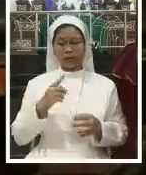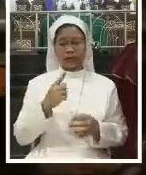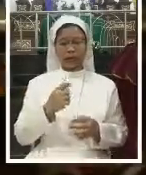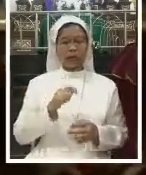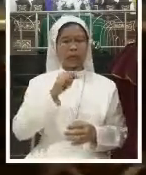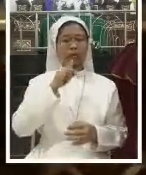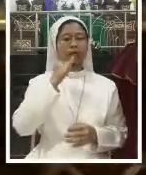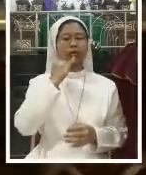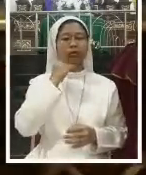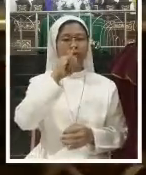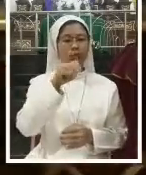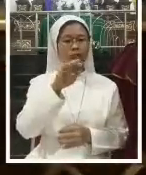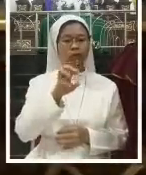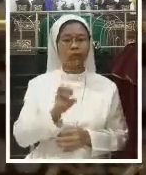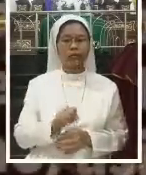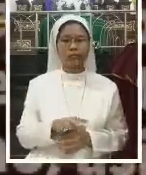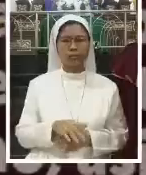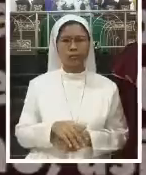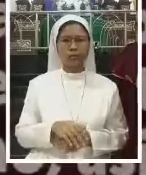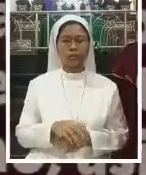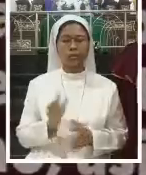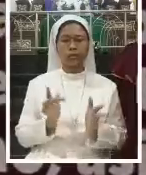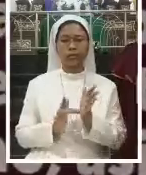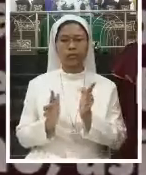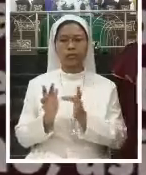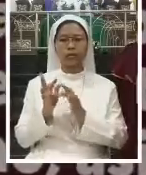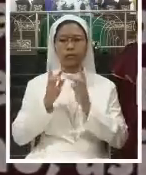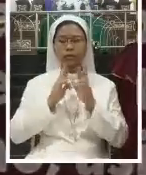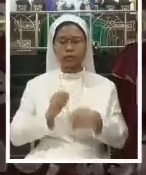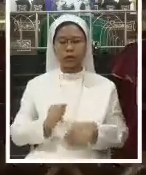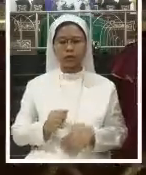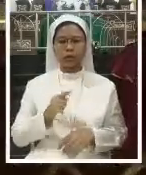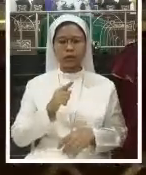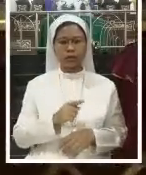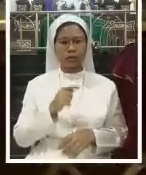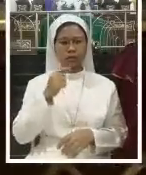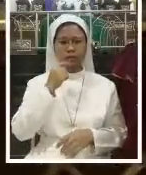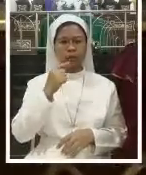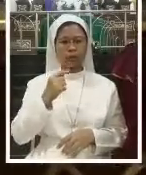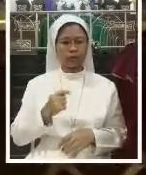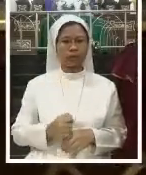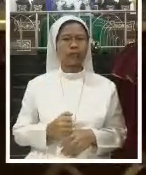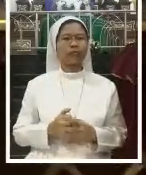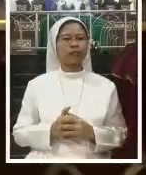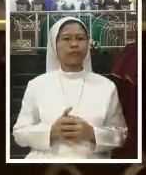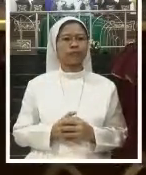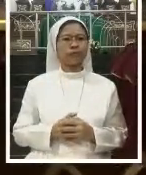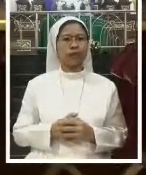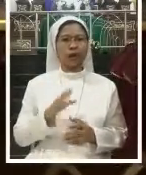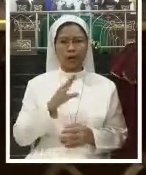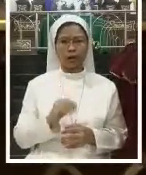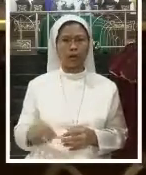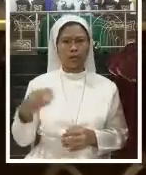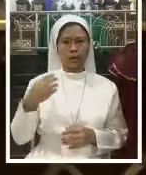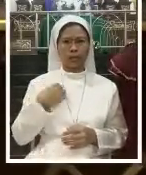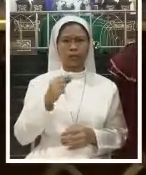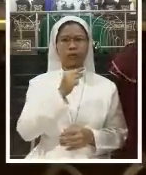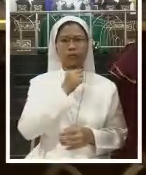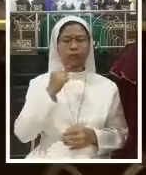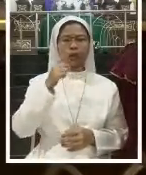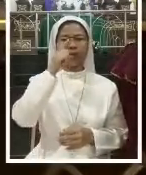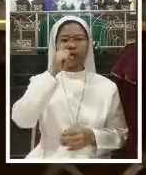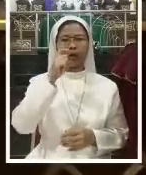Si Jesus nagsimbag. Ika nagsasabi. Sa mga sahot laban sa iya kan mga puon na padi, asin mga